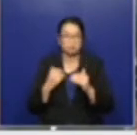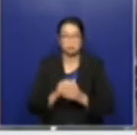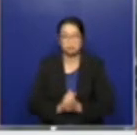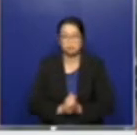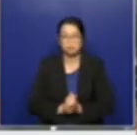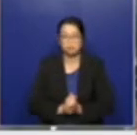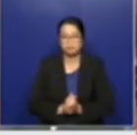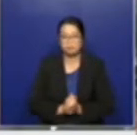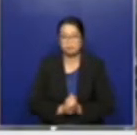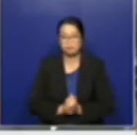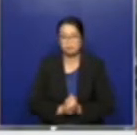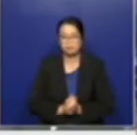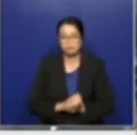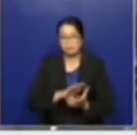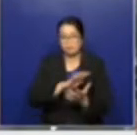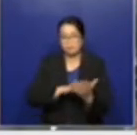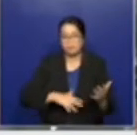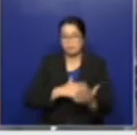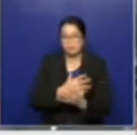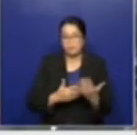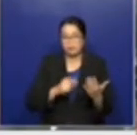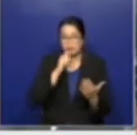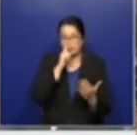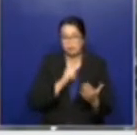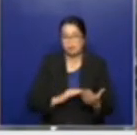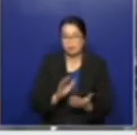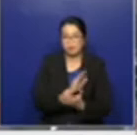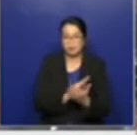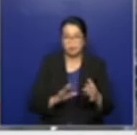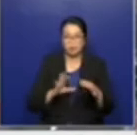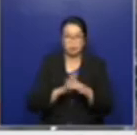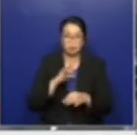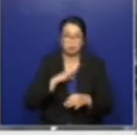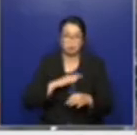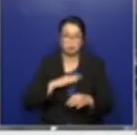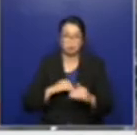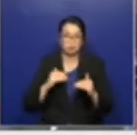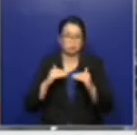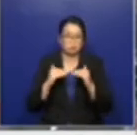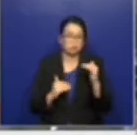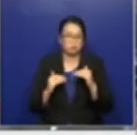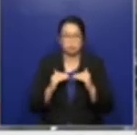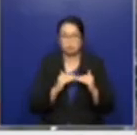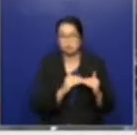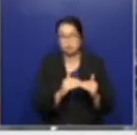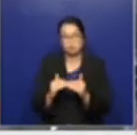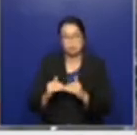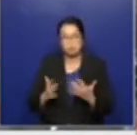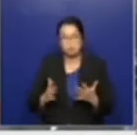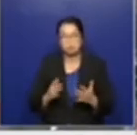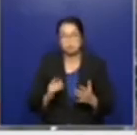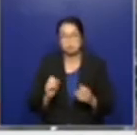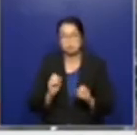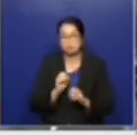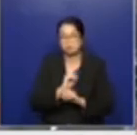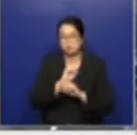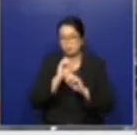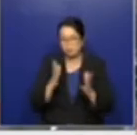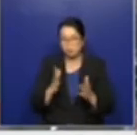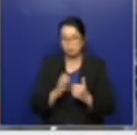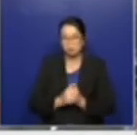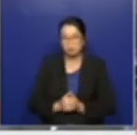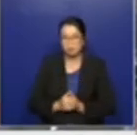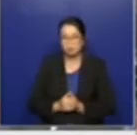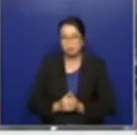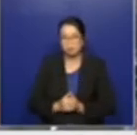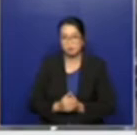นปฏิรูปประเทศเนี่ยนะครับในเรื่องความเหลื่อมล้ำเนี่ยยังไม่ชัดเจนนะครับยิ่ง